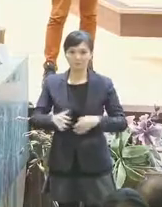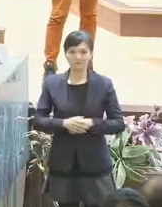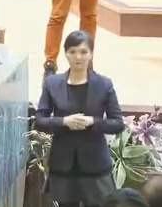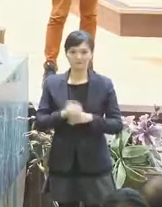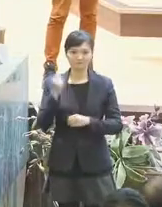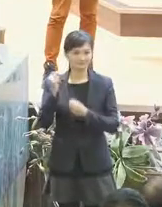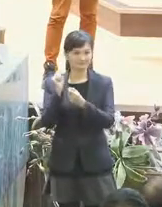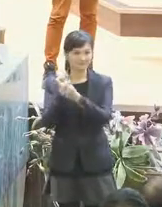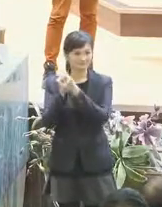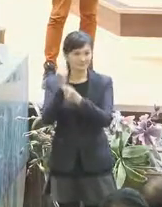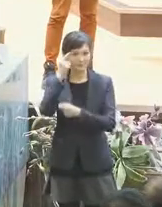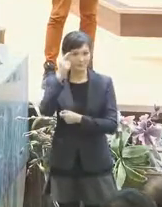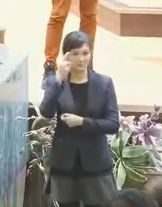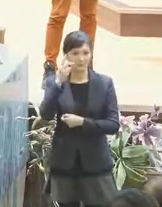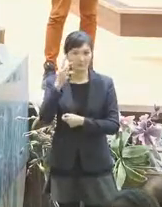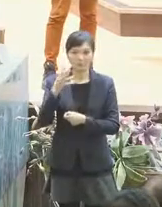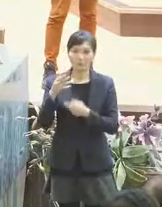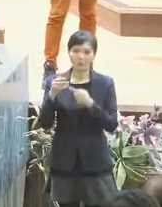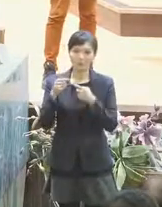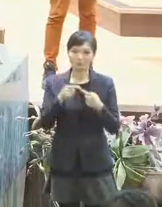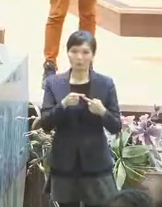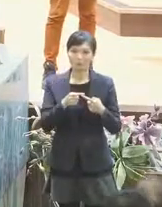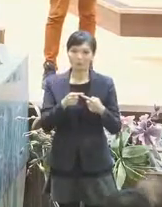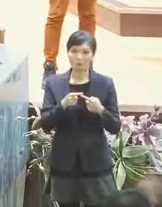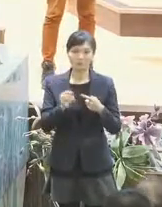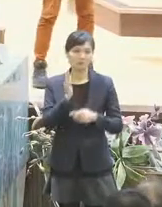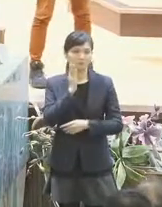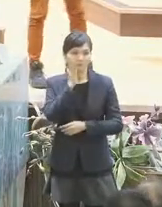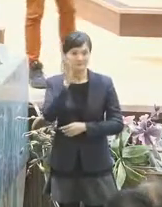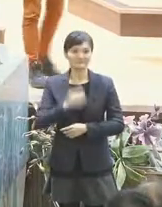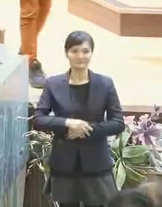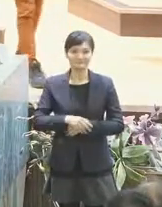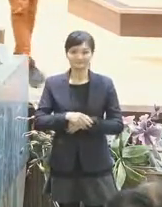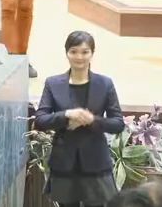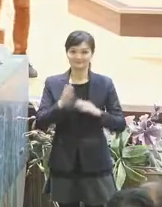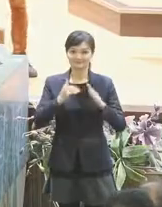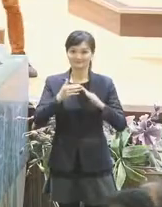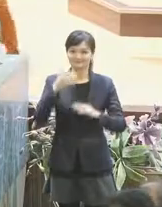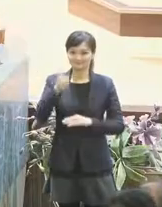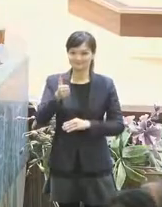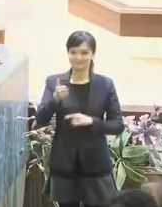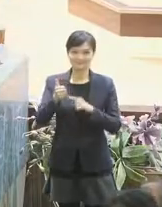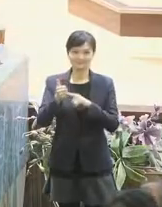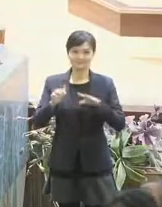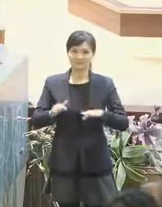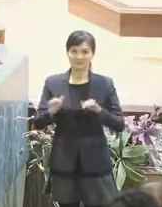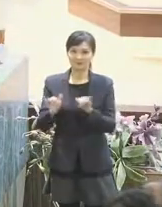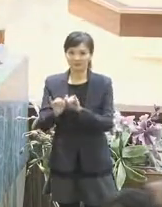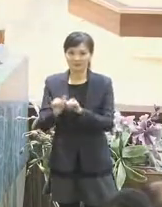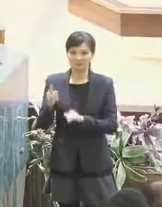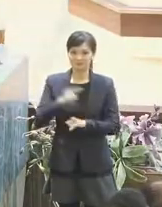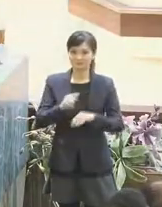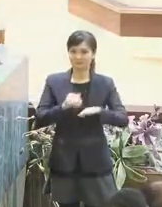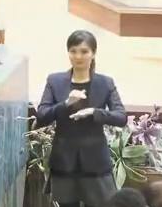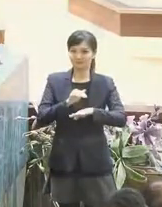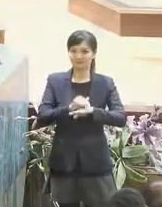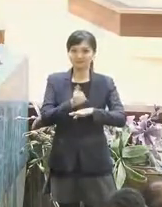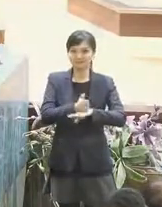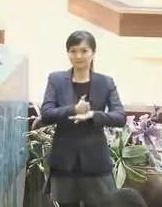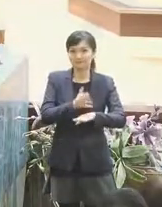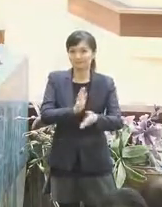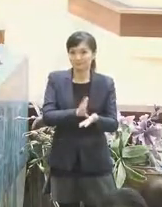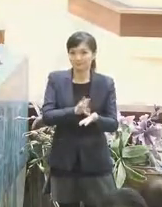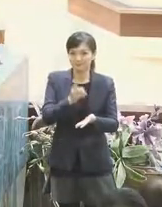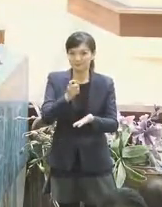提供的活动的协助都非常的多。那成大的校长苏慧珍，她有事今天没有办法来致辞，非常遗憾，但是我还是希